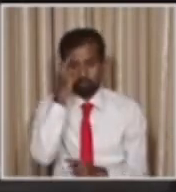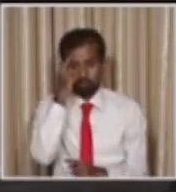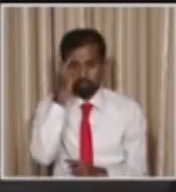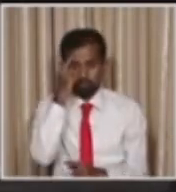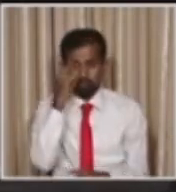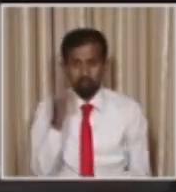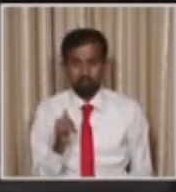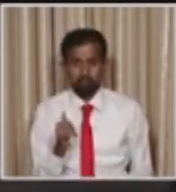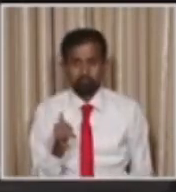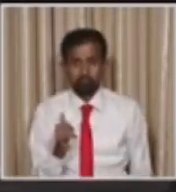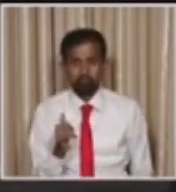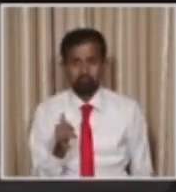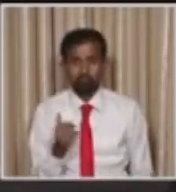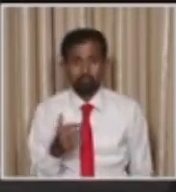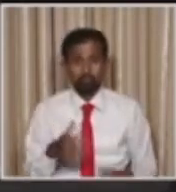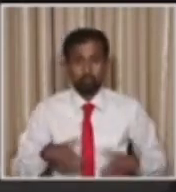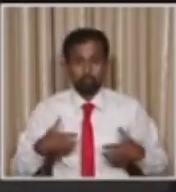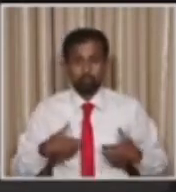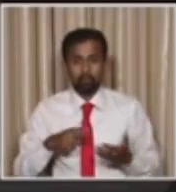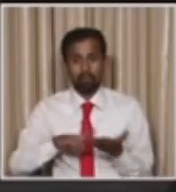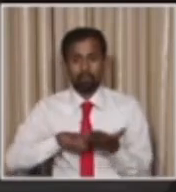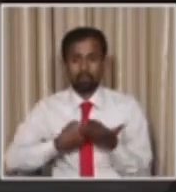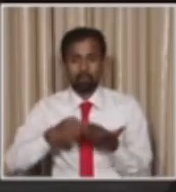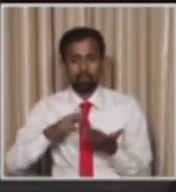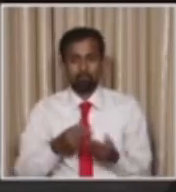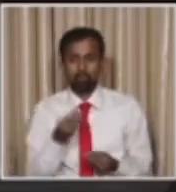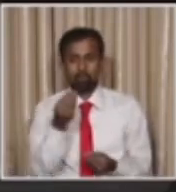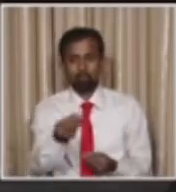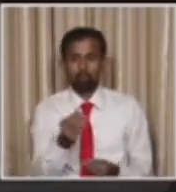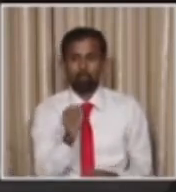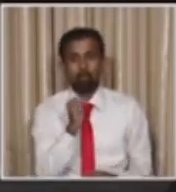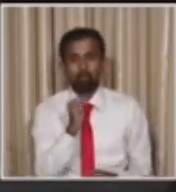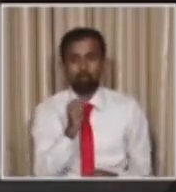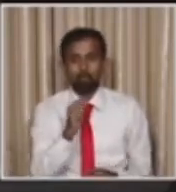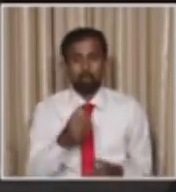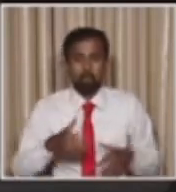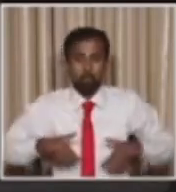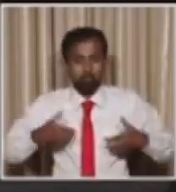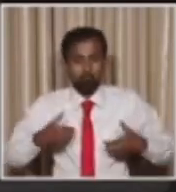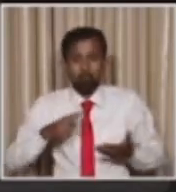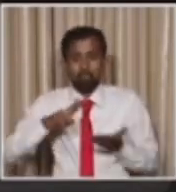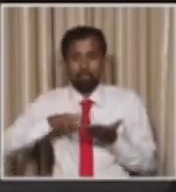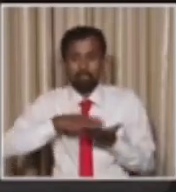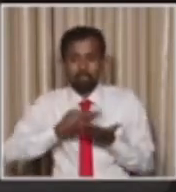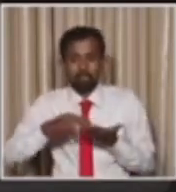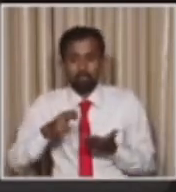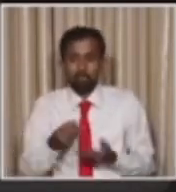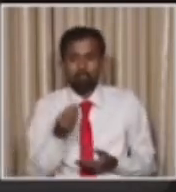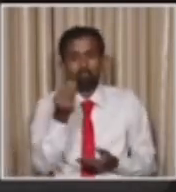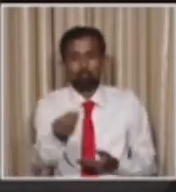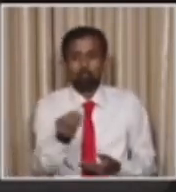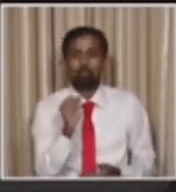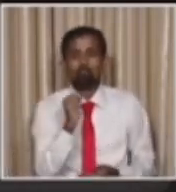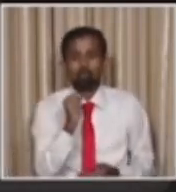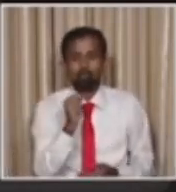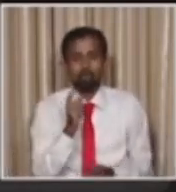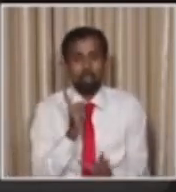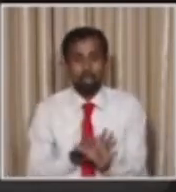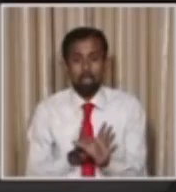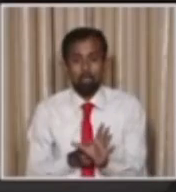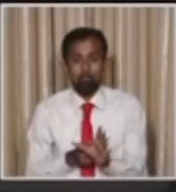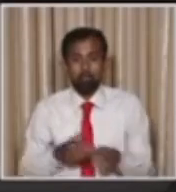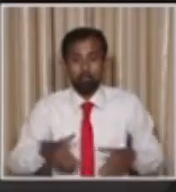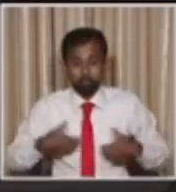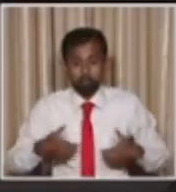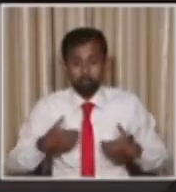ජනාධිපති වඳුරෙක්ට දැලිපිහ දුන්නොත් මොකද්ද වෙන්නේ කියන එක වඳුරෙක්ට දැලිපිහ දුන්නේ මොකද්ද වෙන්නේ කියන එක මොකද නිරන්තරයෙන් මේ කාලේ